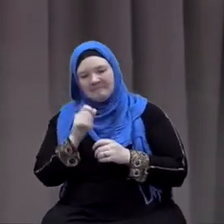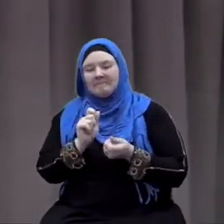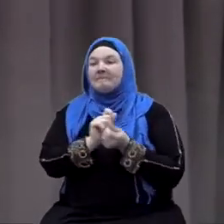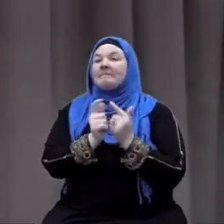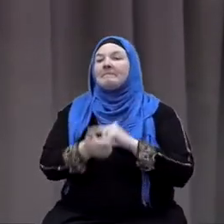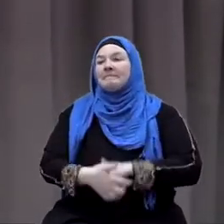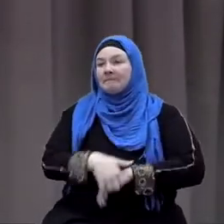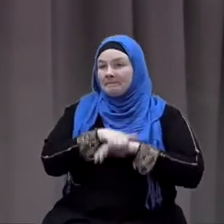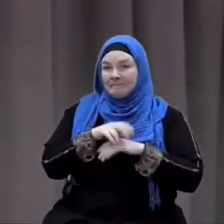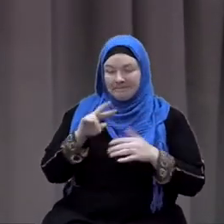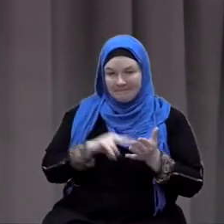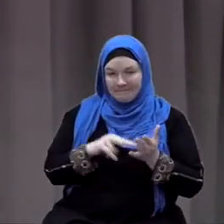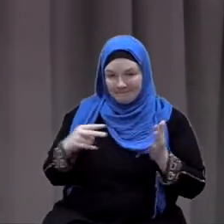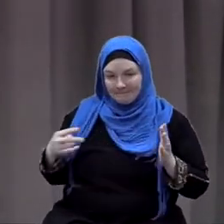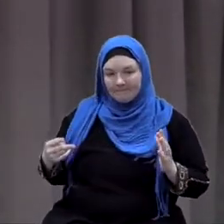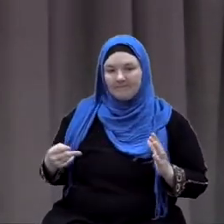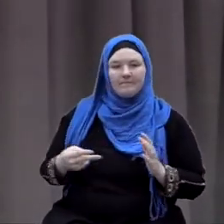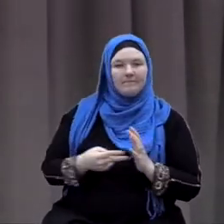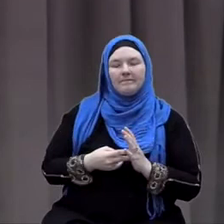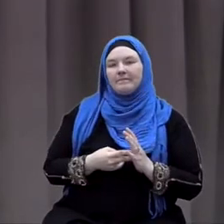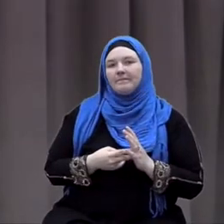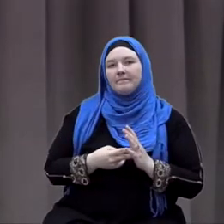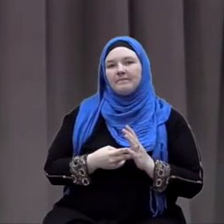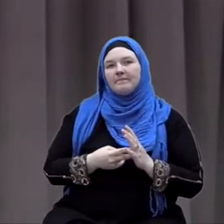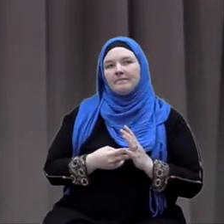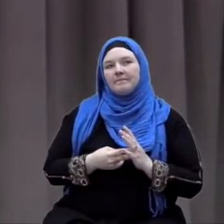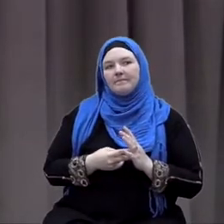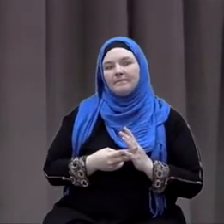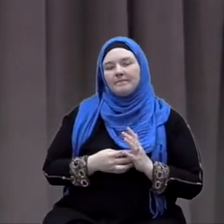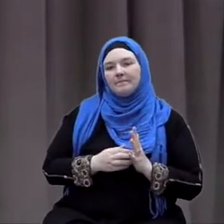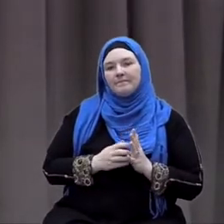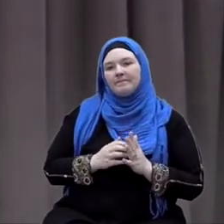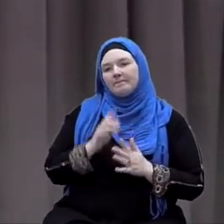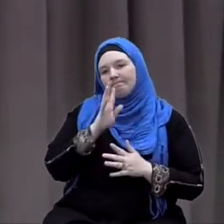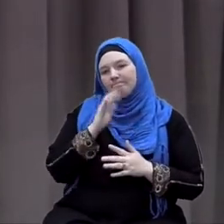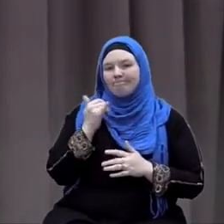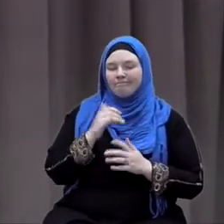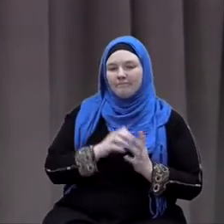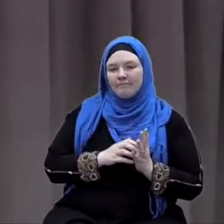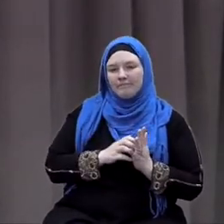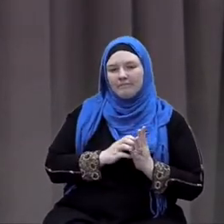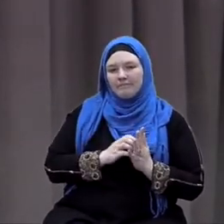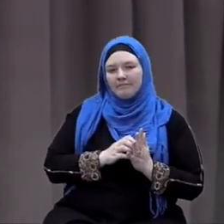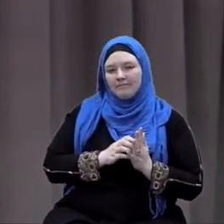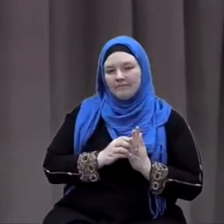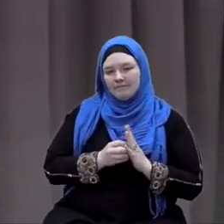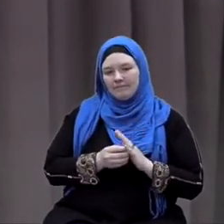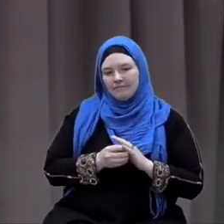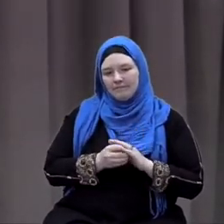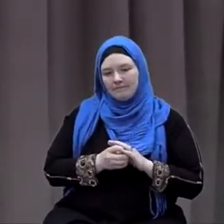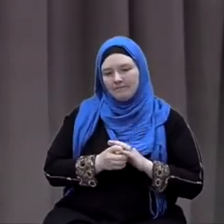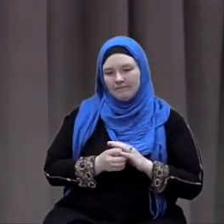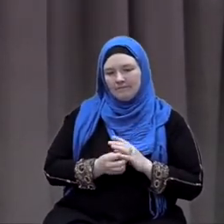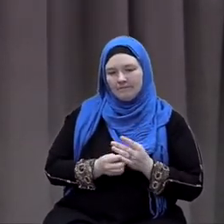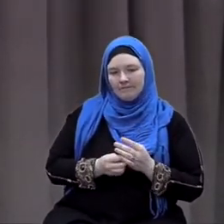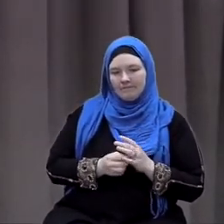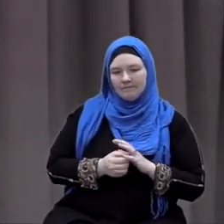بالغدو والأصال رجال لا تلهيهم تجارة ولا بيع عن ذكر الله.